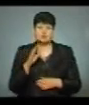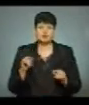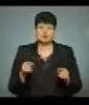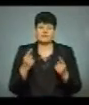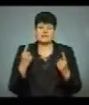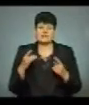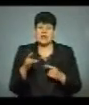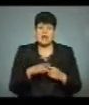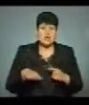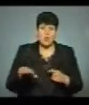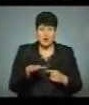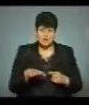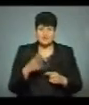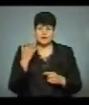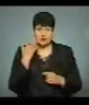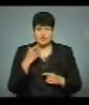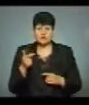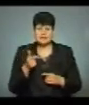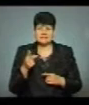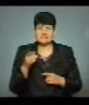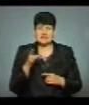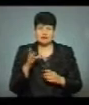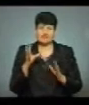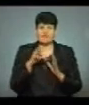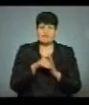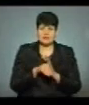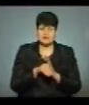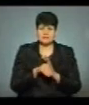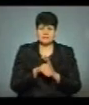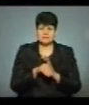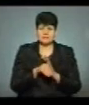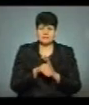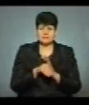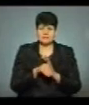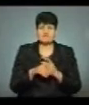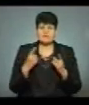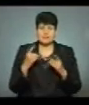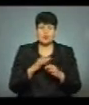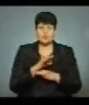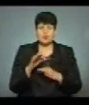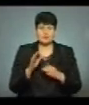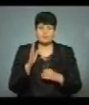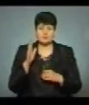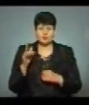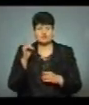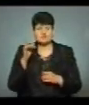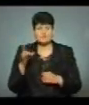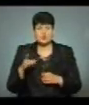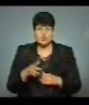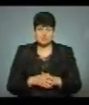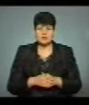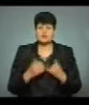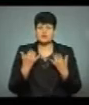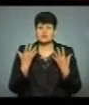великі райони і, відповідно, коли Гусятинський район війде до складу великого проєктного майбутнього Чортківського району. На